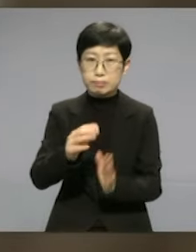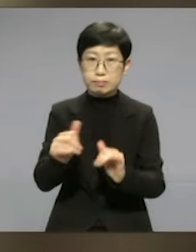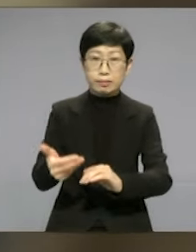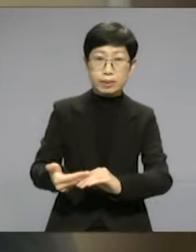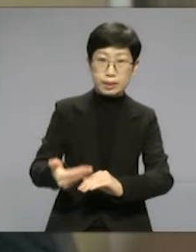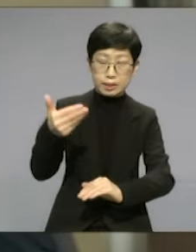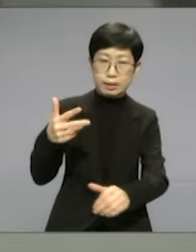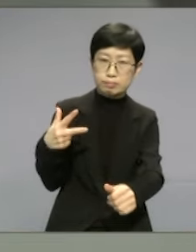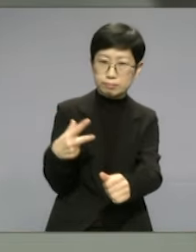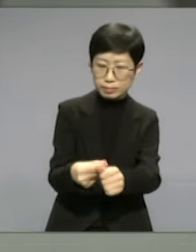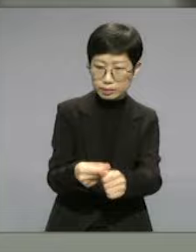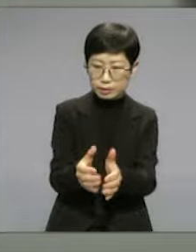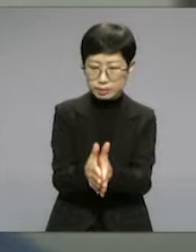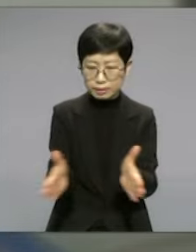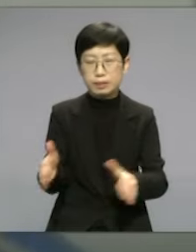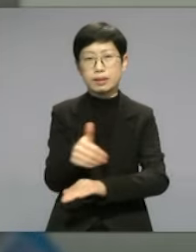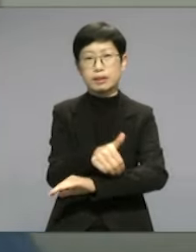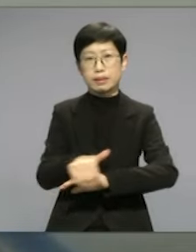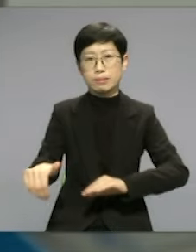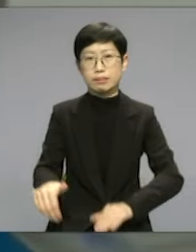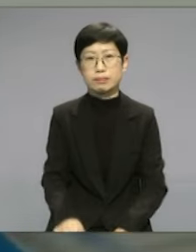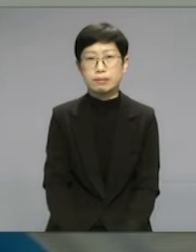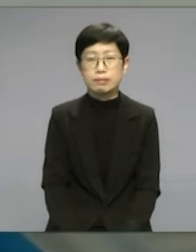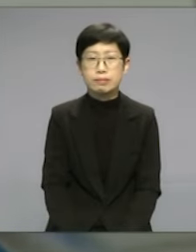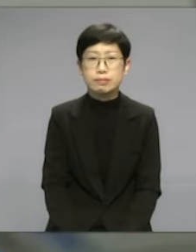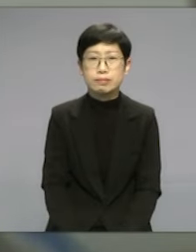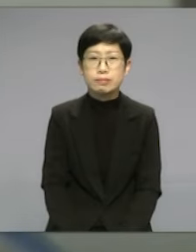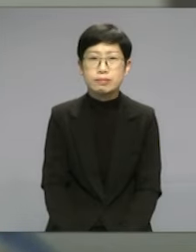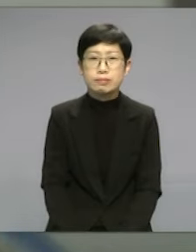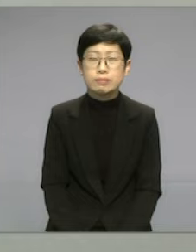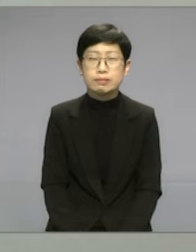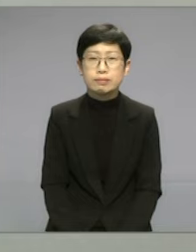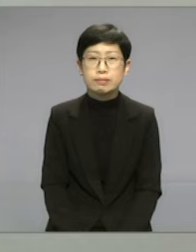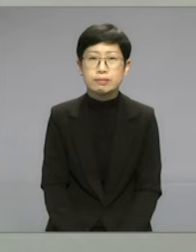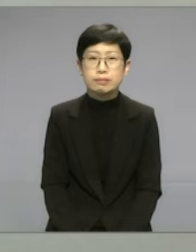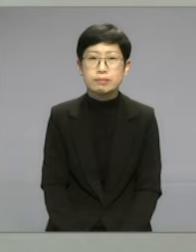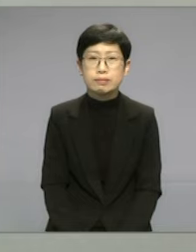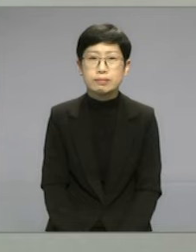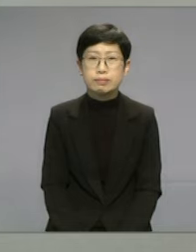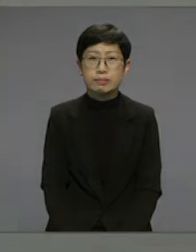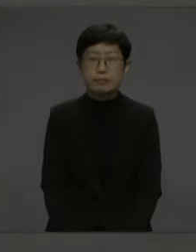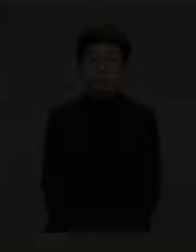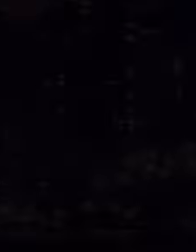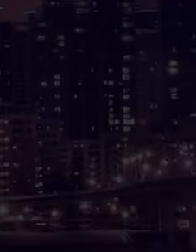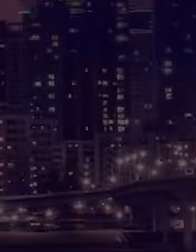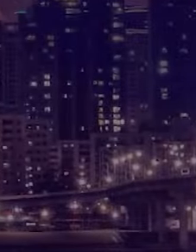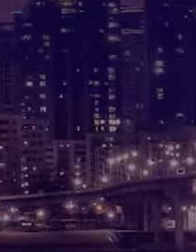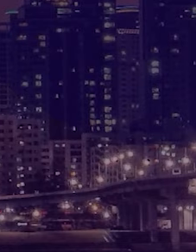이상에게 예방접종을 할 계획입니다. 월드뉴스 윤서영입니다.